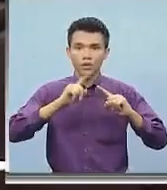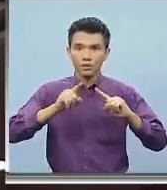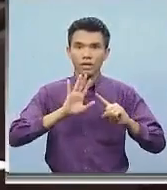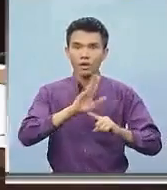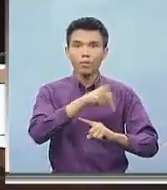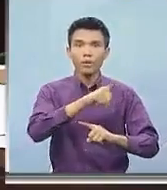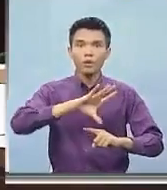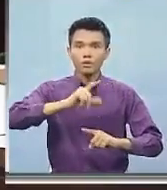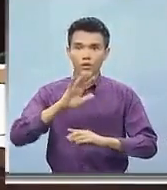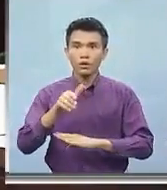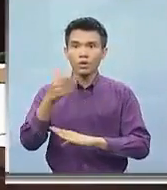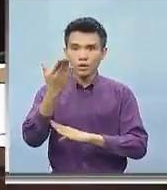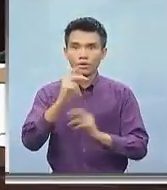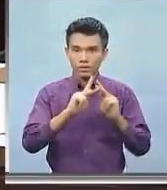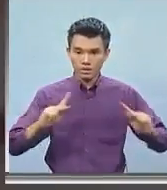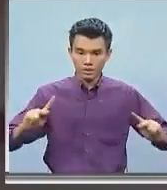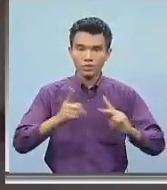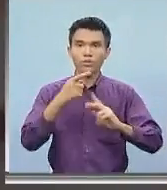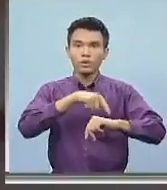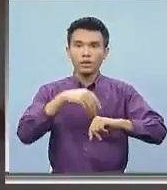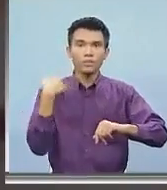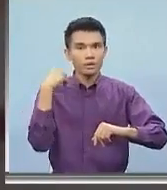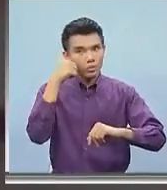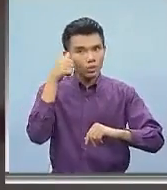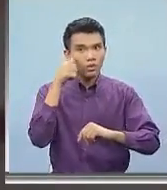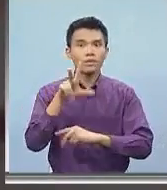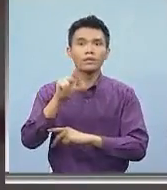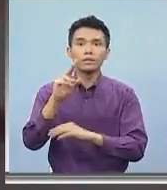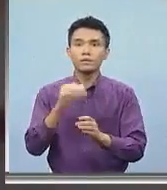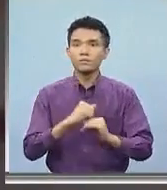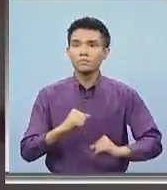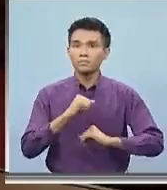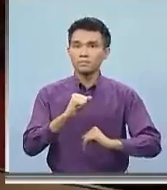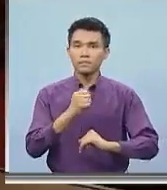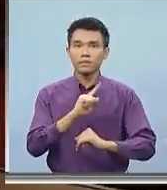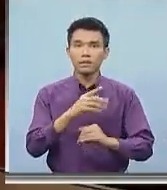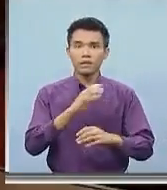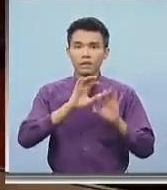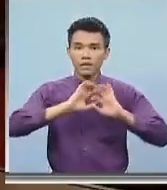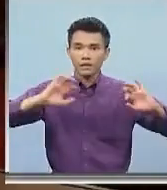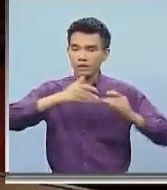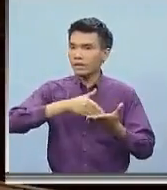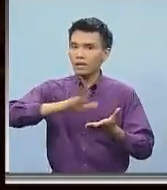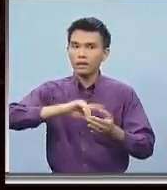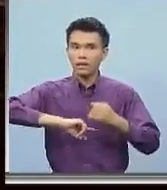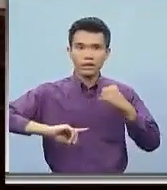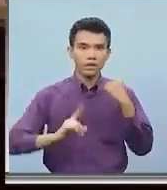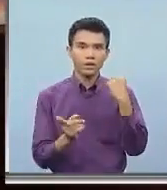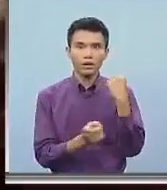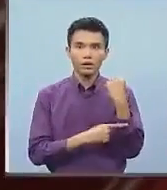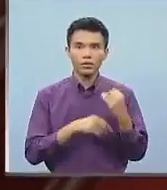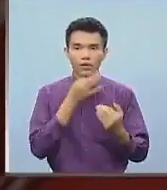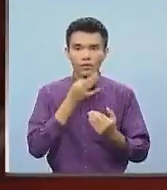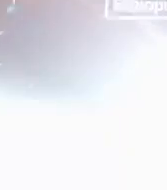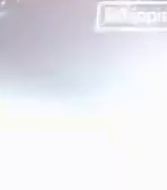ก่อนโดยกระทรวงจะมีเวลา 30วันในการตัดสินความผิดโทษสูงสุดคือให้ออกจากราชการพร้อมเตรียมเรียกร้องค่าเสียหายจากบุคคลที่